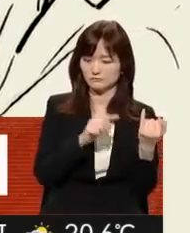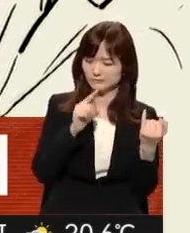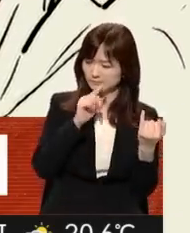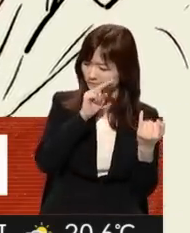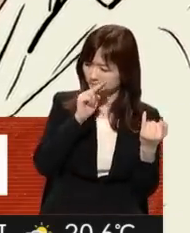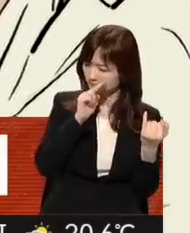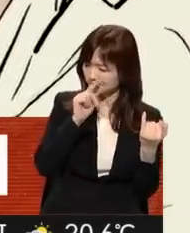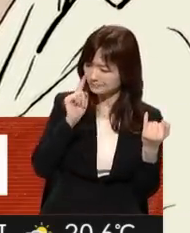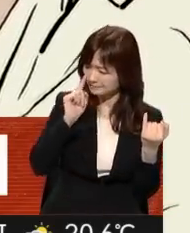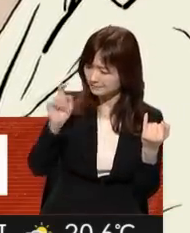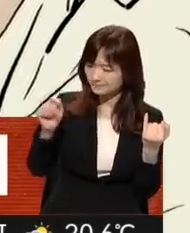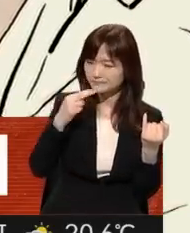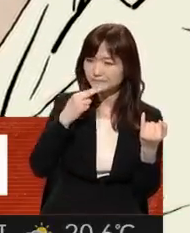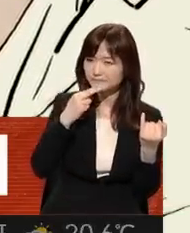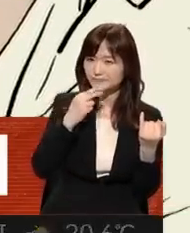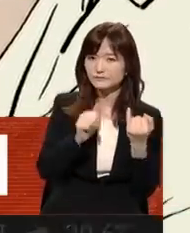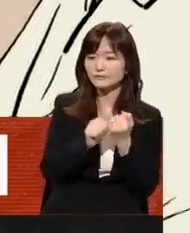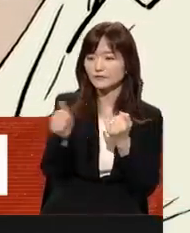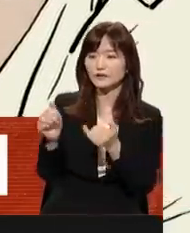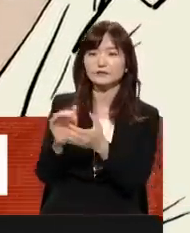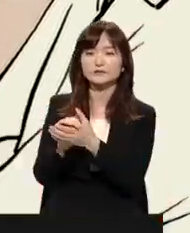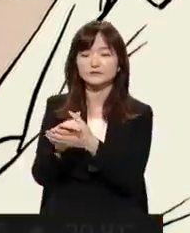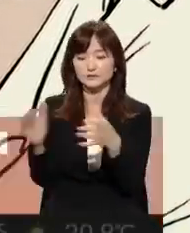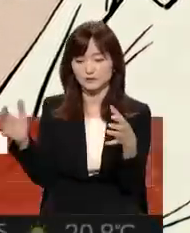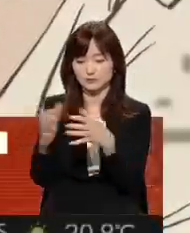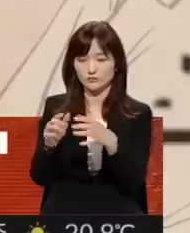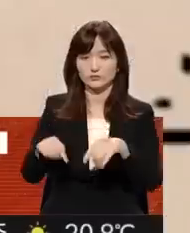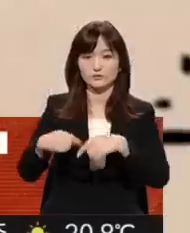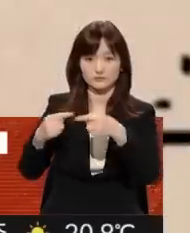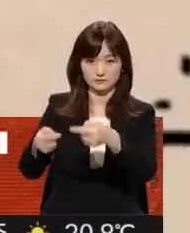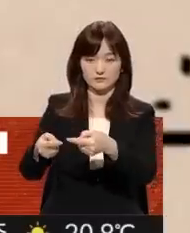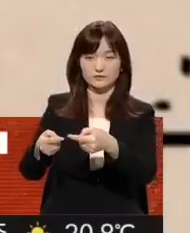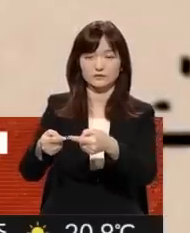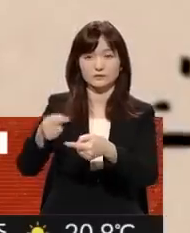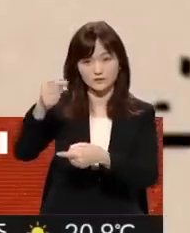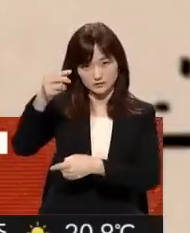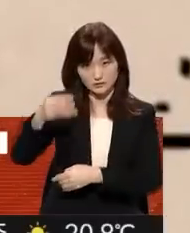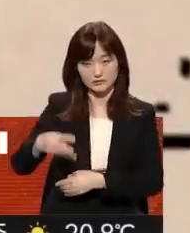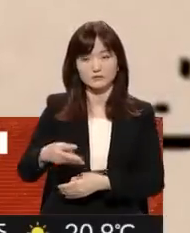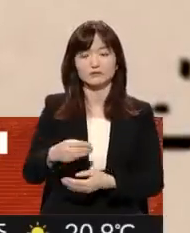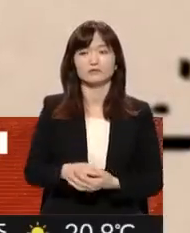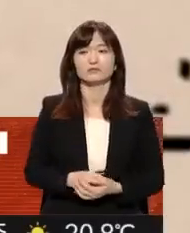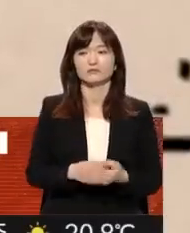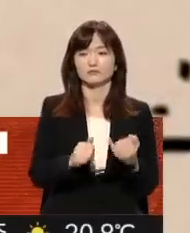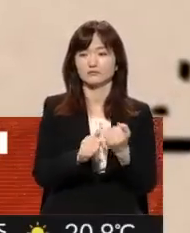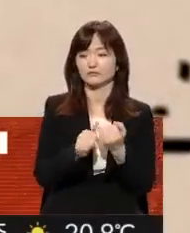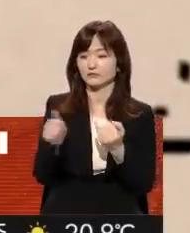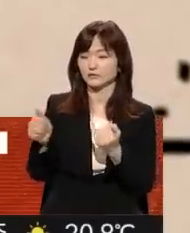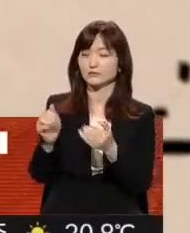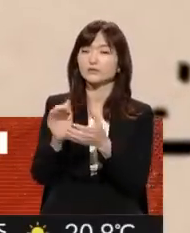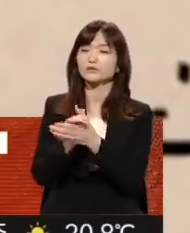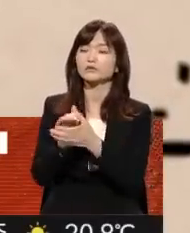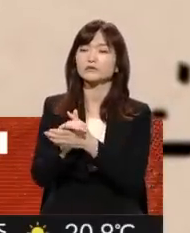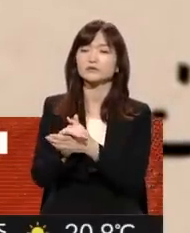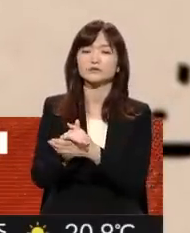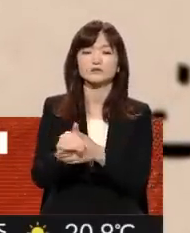아예 없었던 거죠. 심지어 이 남편 친구들 모임에도 같이 간 적이 여러 번 있었는데 예, 예. 그때 이 남편 친구들도 아 얘는 술도 잘